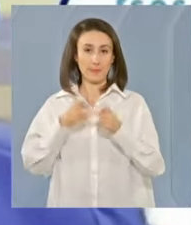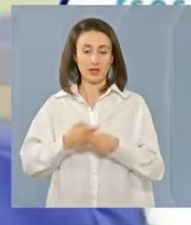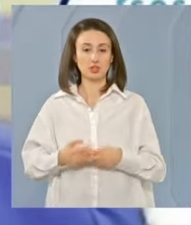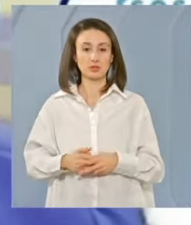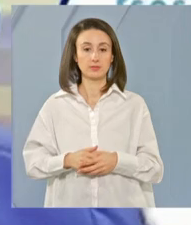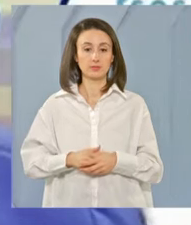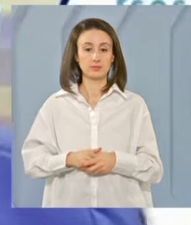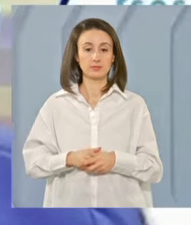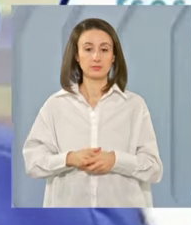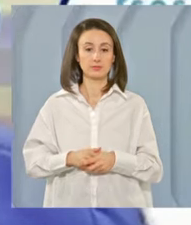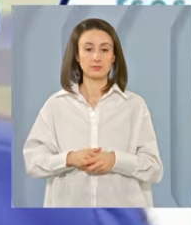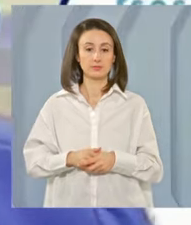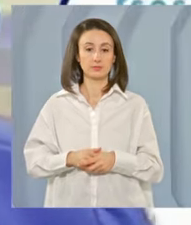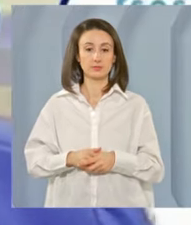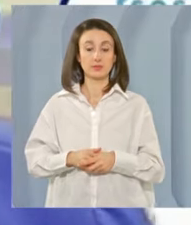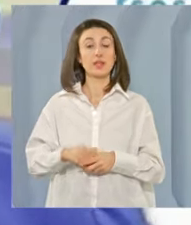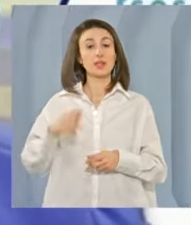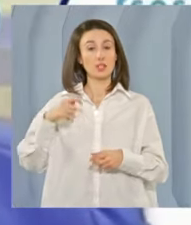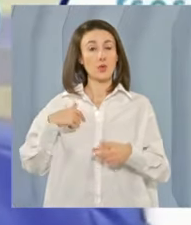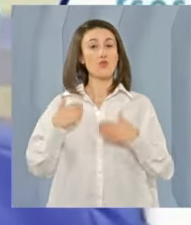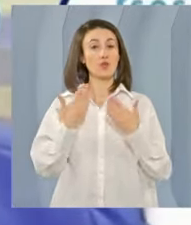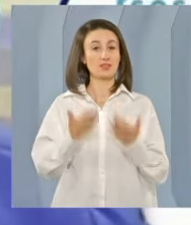încetezi, voi da